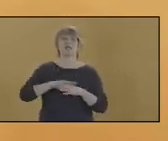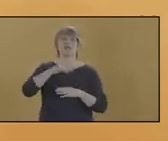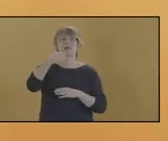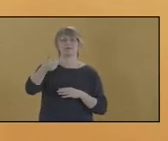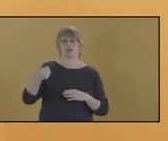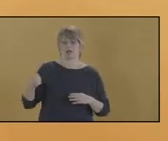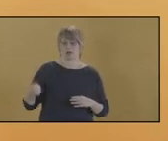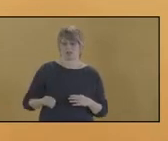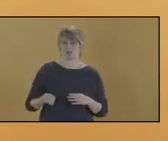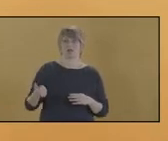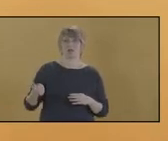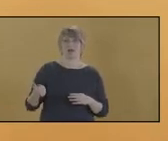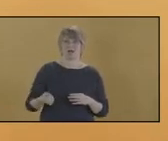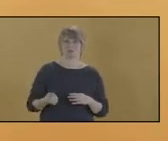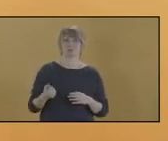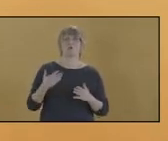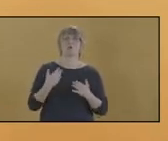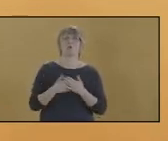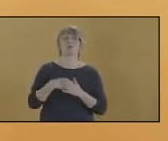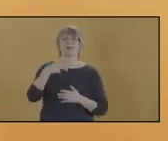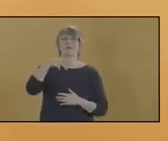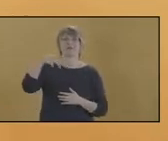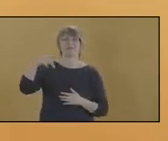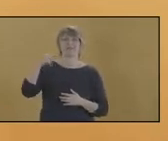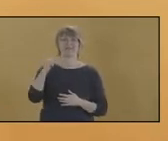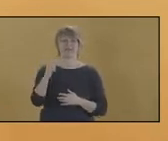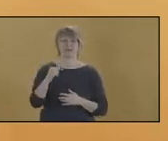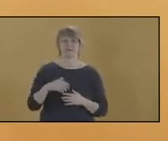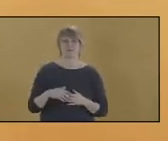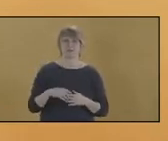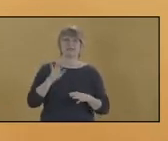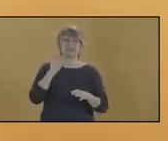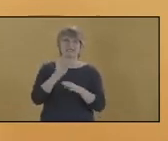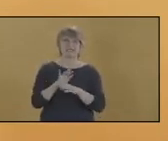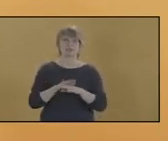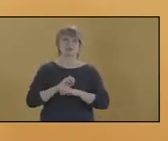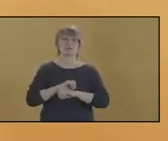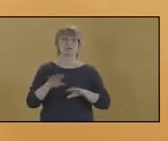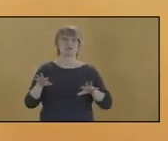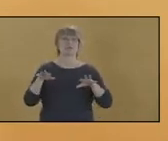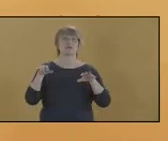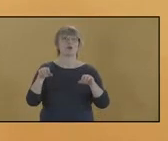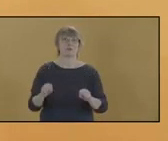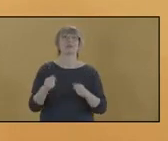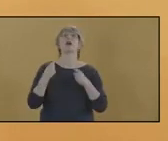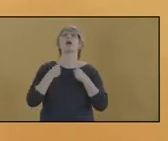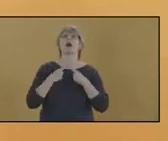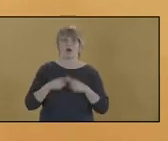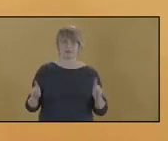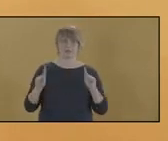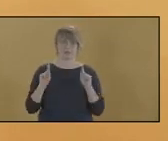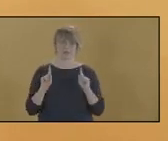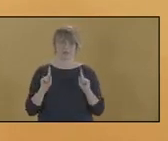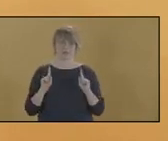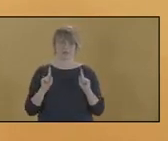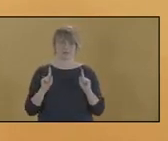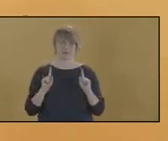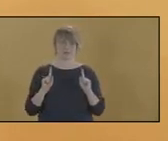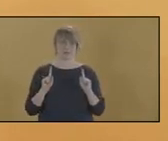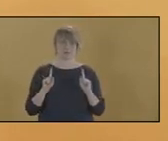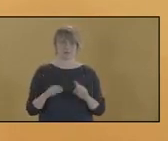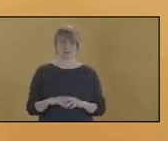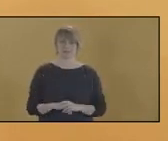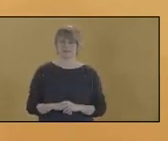oder aus oder wie mache ich eine PowerPoint-Präsentation und kritische Medienkompetenz ist aber was bedeutend anderes. Man muss auch dazu